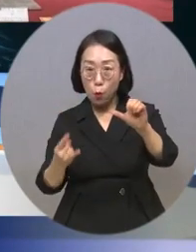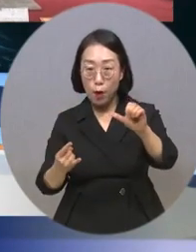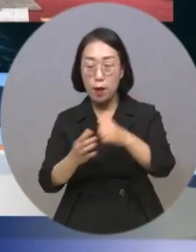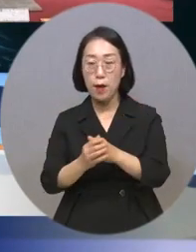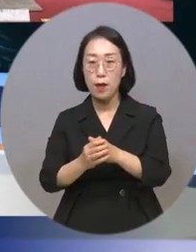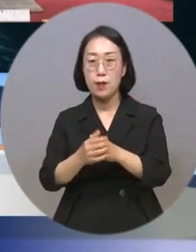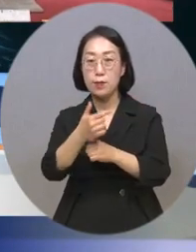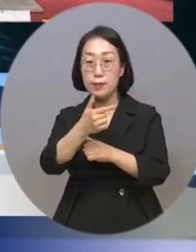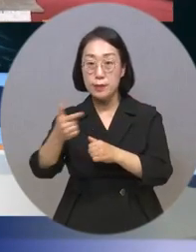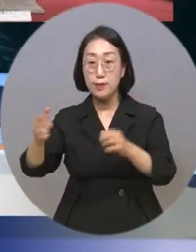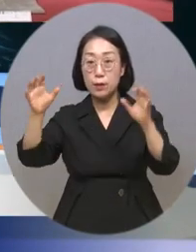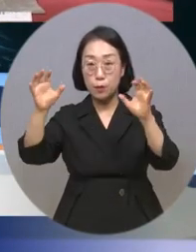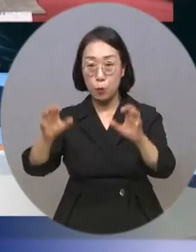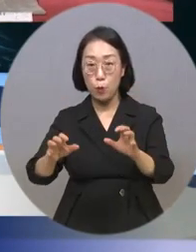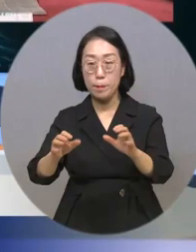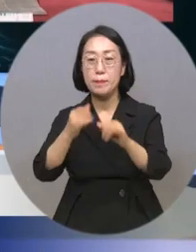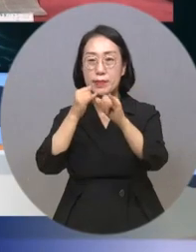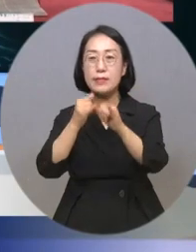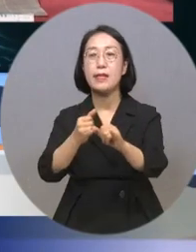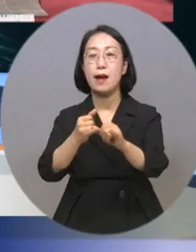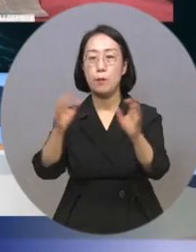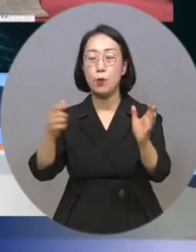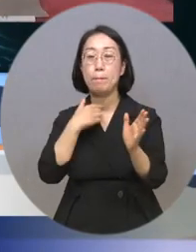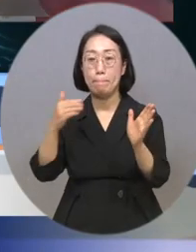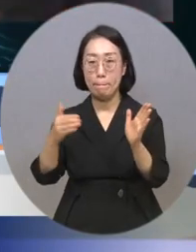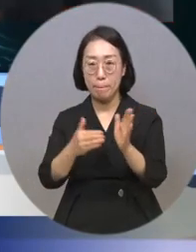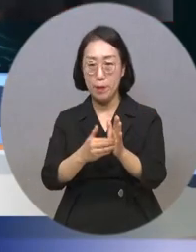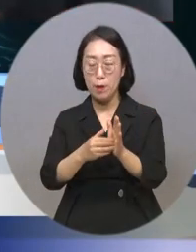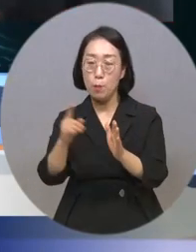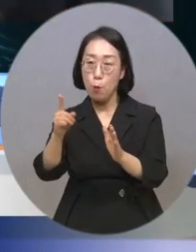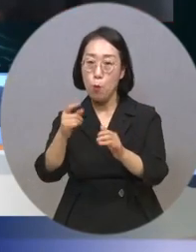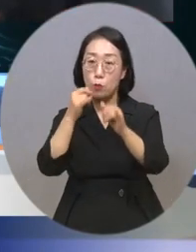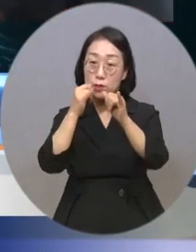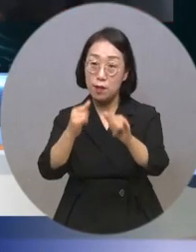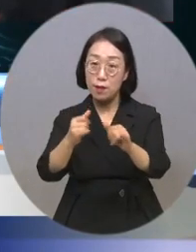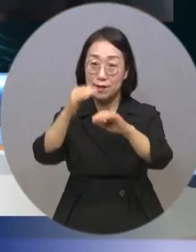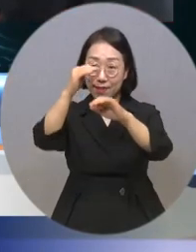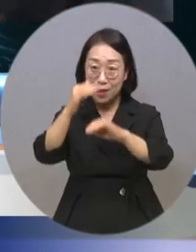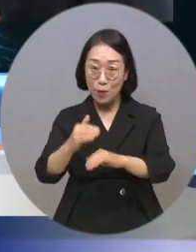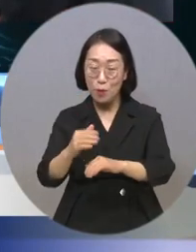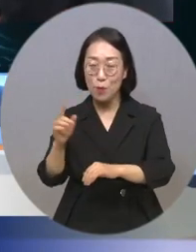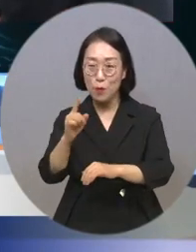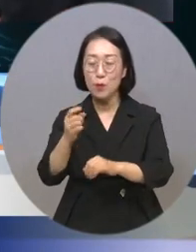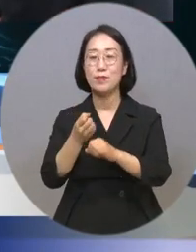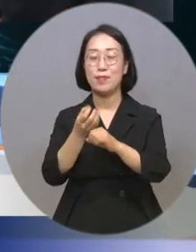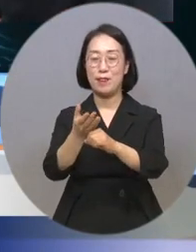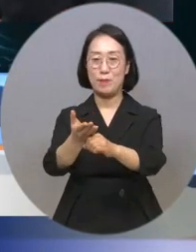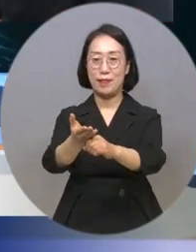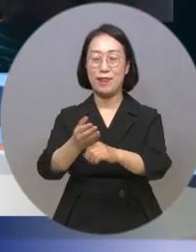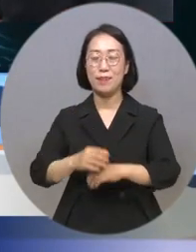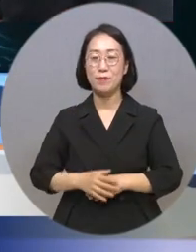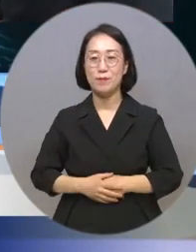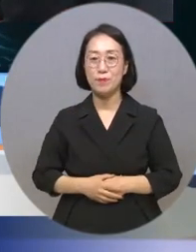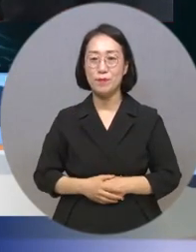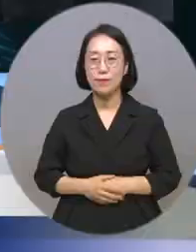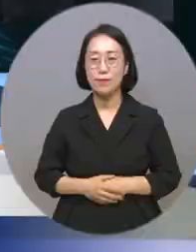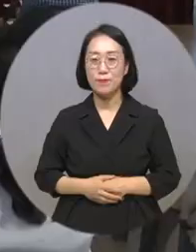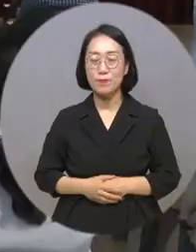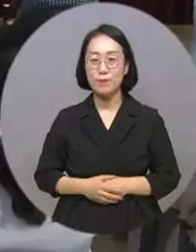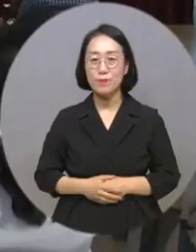공예품 대전 시상식이 열렸습니다. 어떤 작품이 수상의 영예를 안았을까요? 장유진 기자가 전합니다.